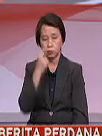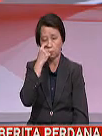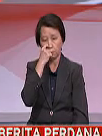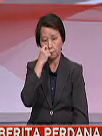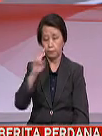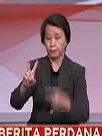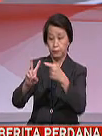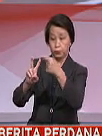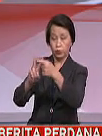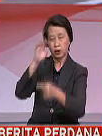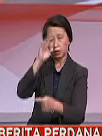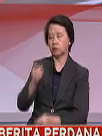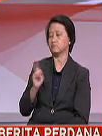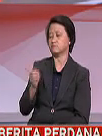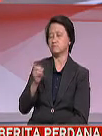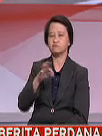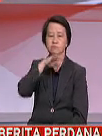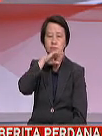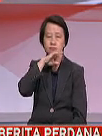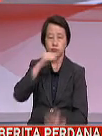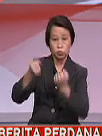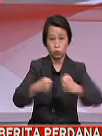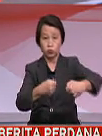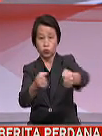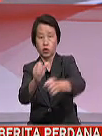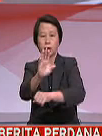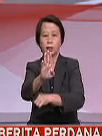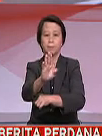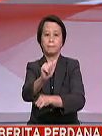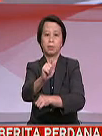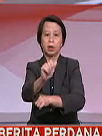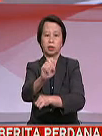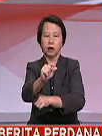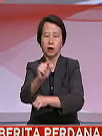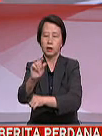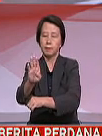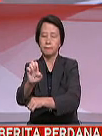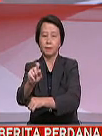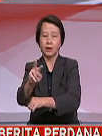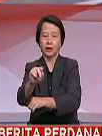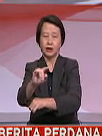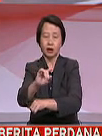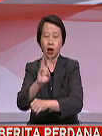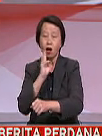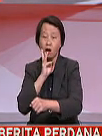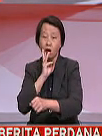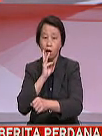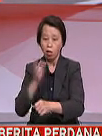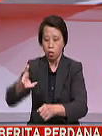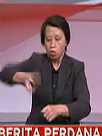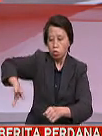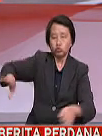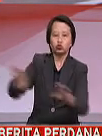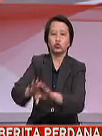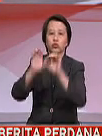Dua lelaki disyaki terlibat dalam kes pencemaran di Sungai Batang Benar sehingga menyebabkan gangguan bekalan air di Selangor sejak Ahad